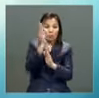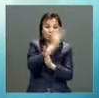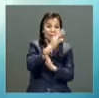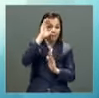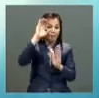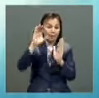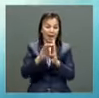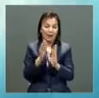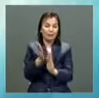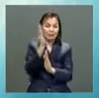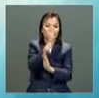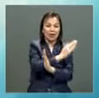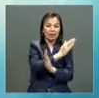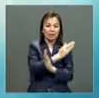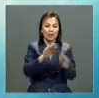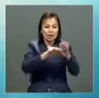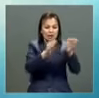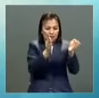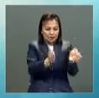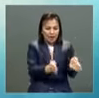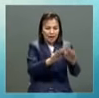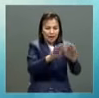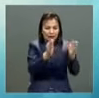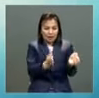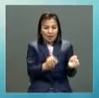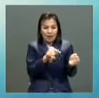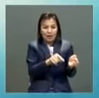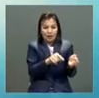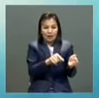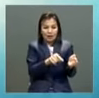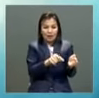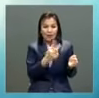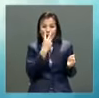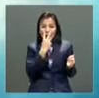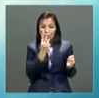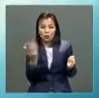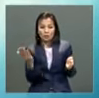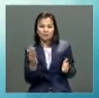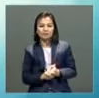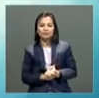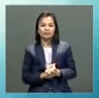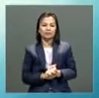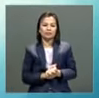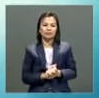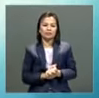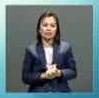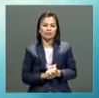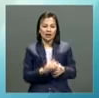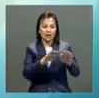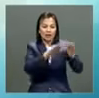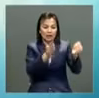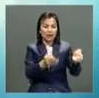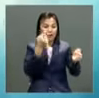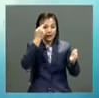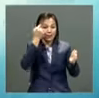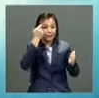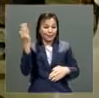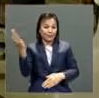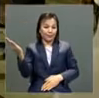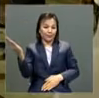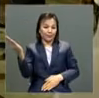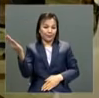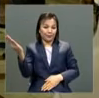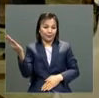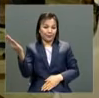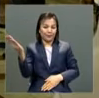เมื่อสักครู่เป็นเครื่องเล็กๆนะฮะที่ตั้งขึ้นมาย้อนกลับไปนี่ฮะสีดำๆนี่นะครับคือเรา